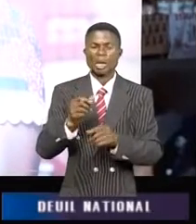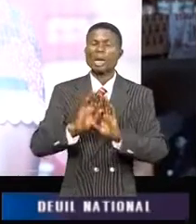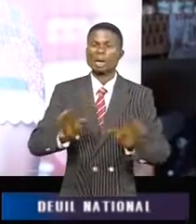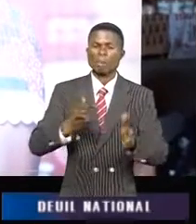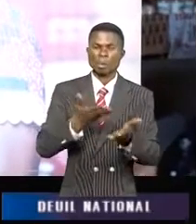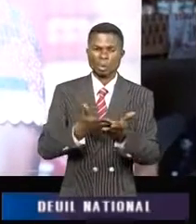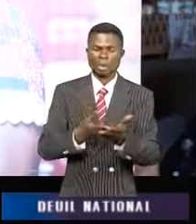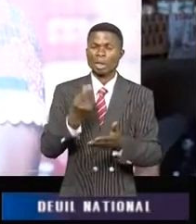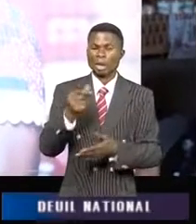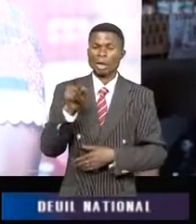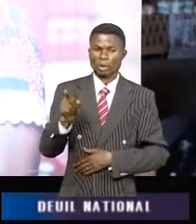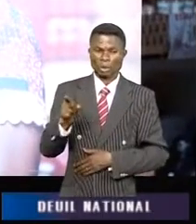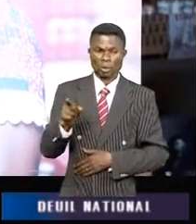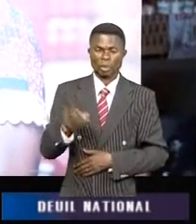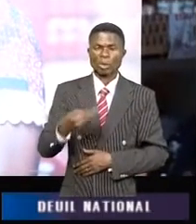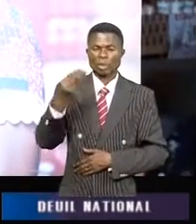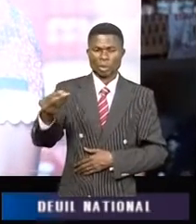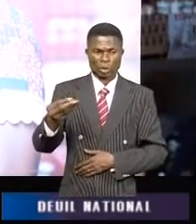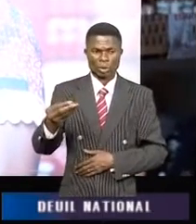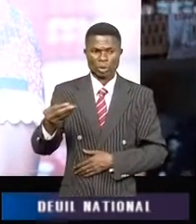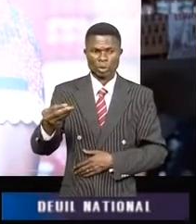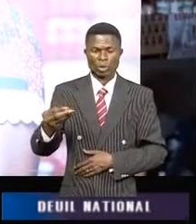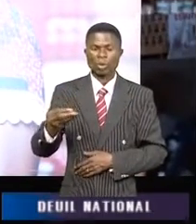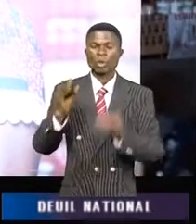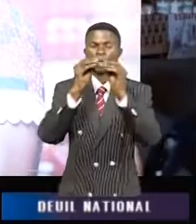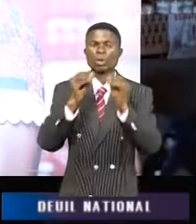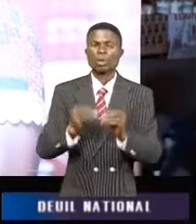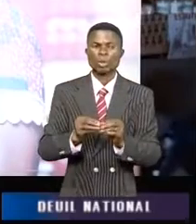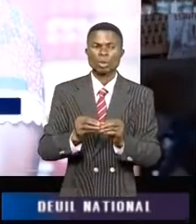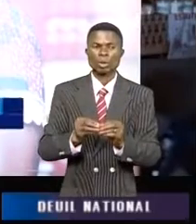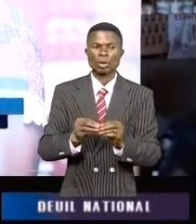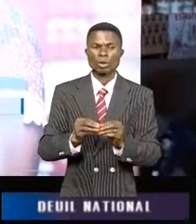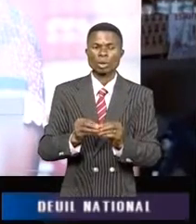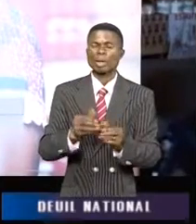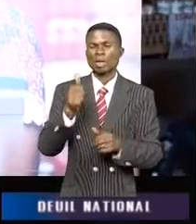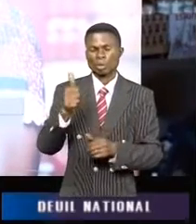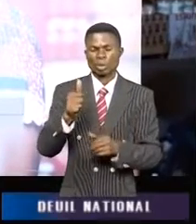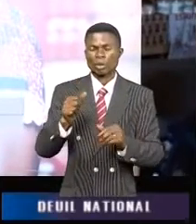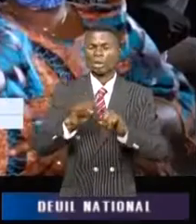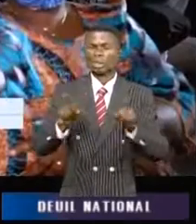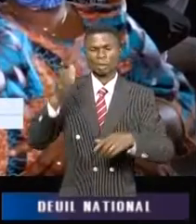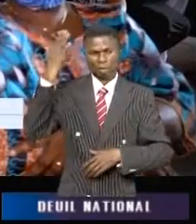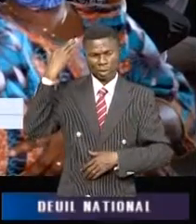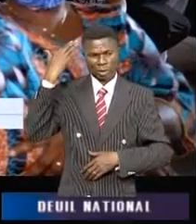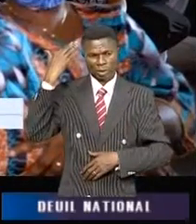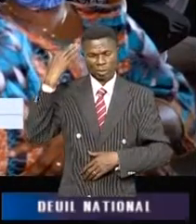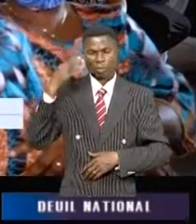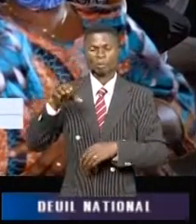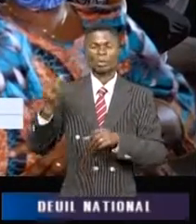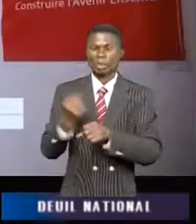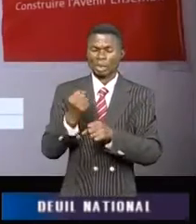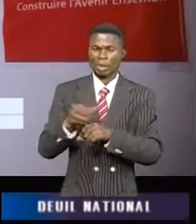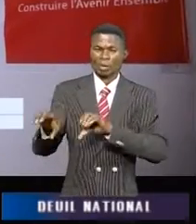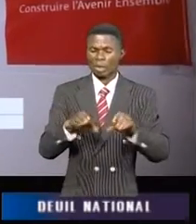et ce crédit est offert à un taux assez préférentiel par rapport à tout ce que nous offrons. Cette activité qui se veut